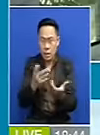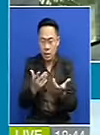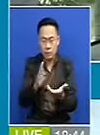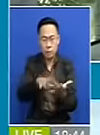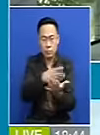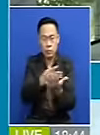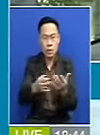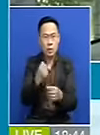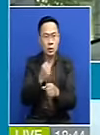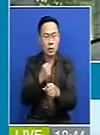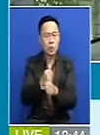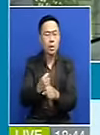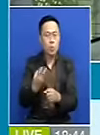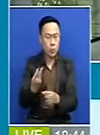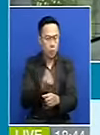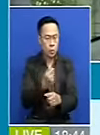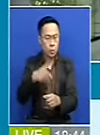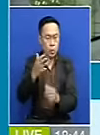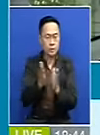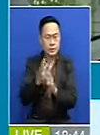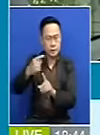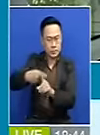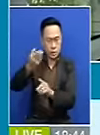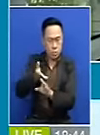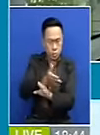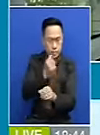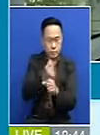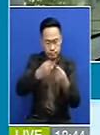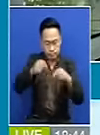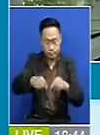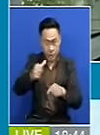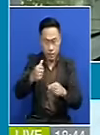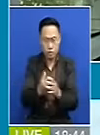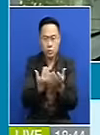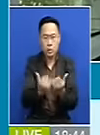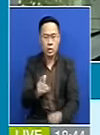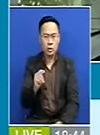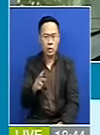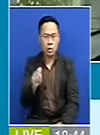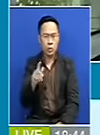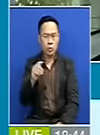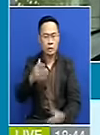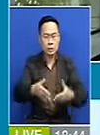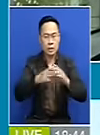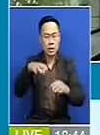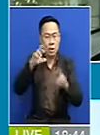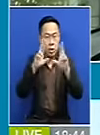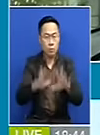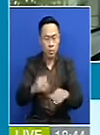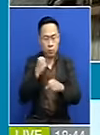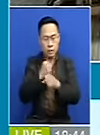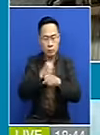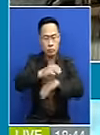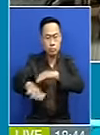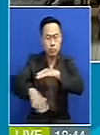แผนนะครับถือว่าเร็วกว่าที่กำหนด1เดือนส่วนวันนี้ทอจะเปิดซองราคางานจ้างก่อสร้างระบบสาธารณูปโ